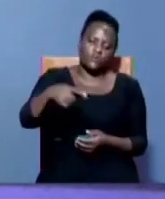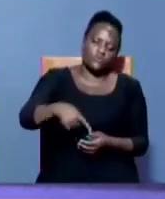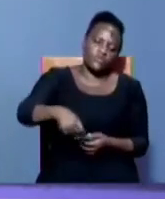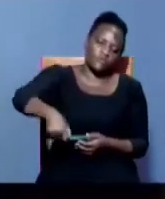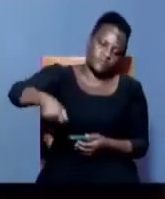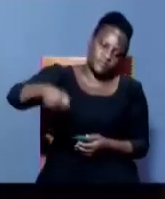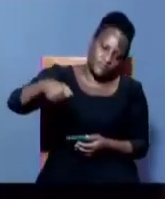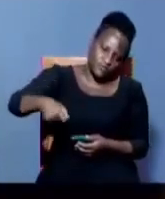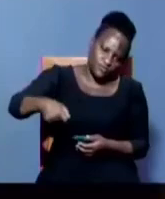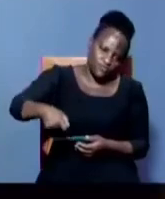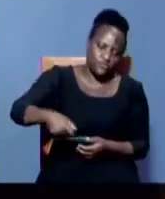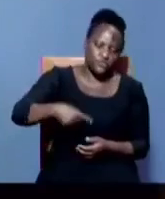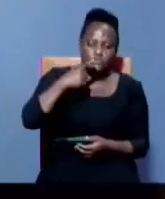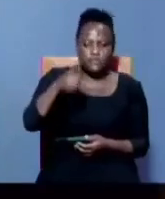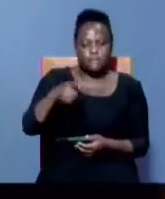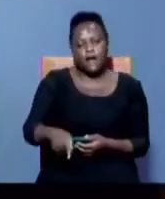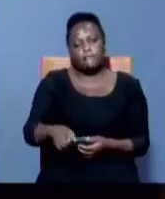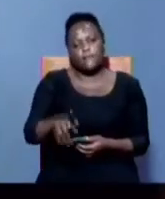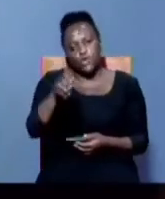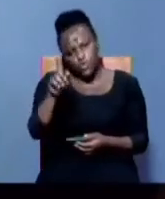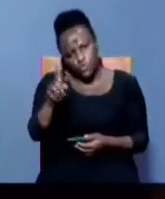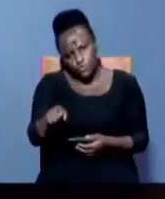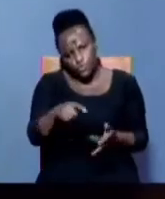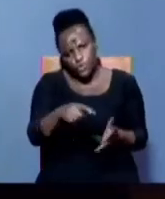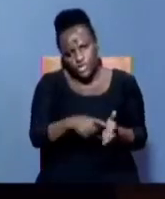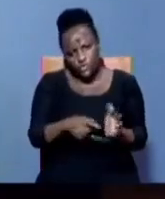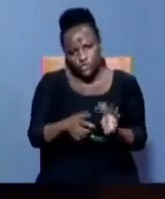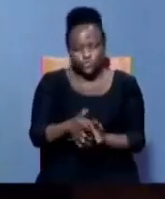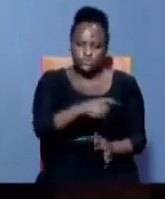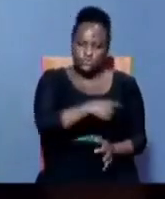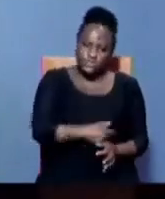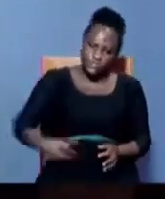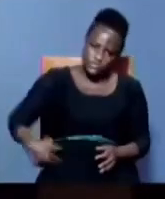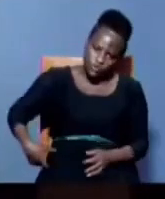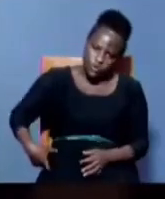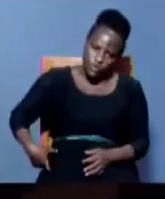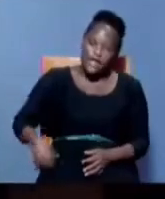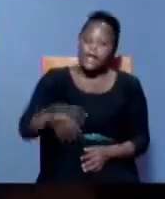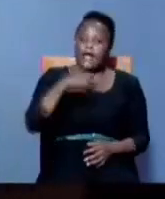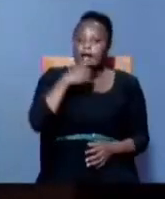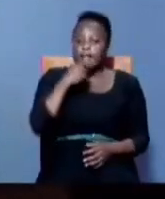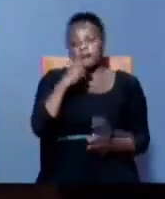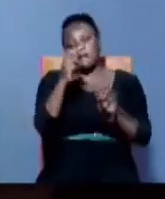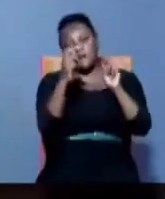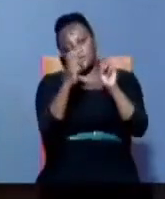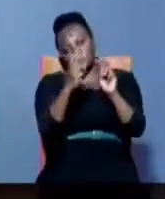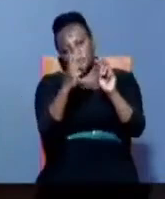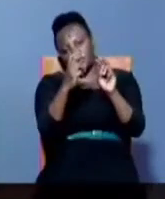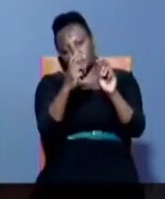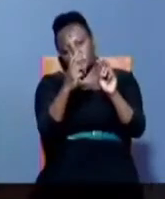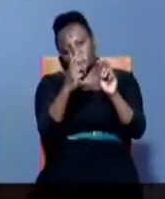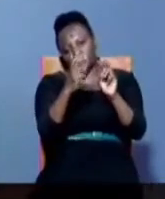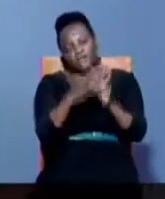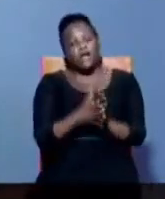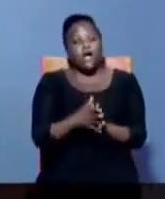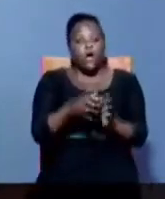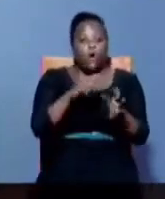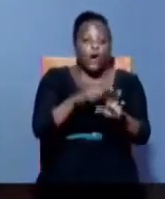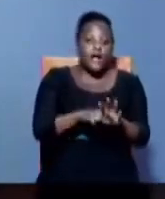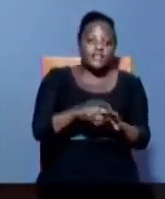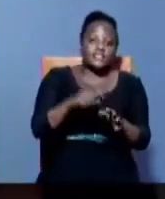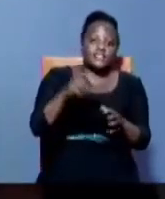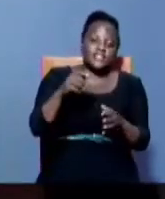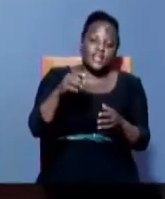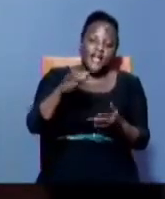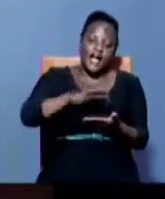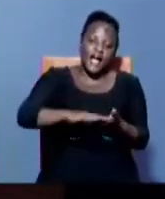kuna Yesu Kristo nayo, na hapa kuna Baba uso kwa uso. Yani yeye, wakati agano la kale